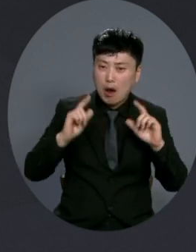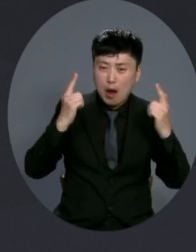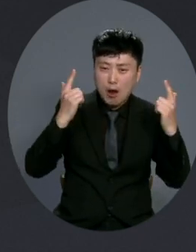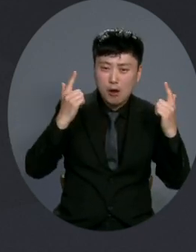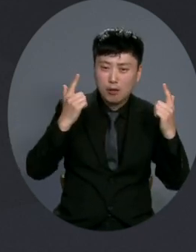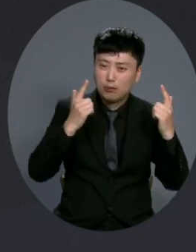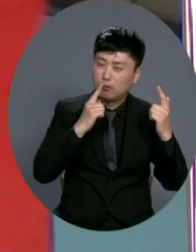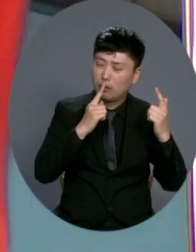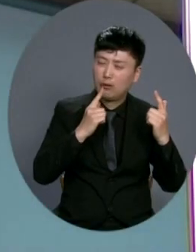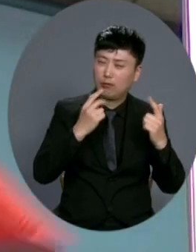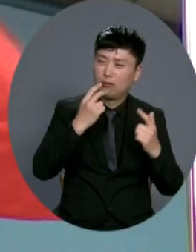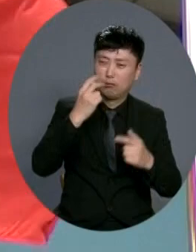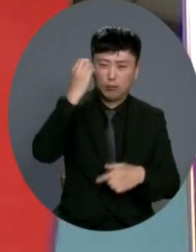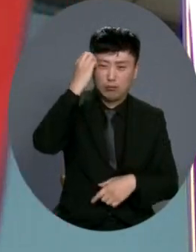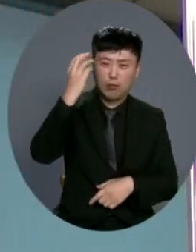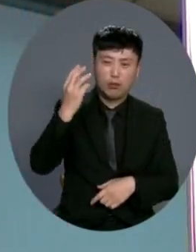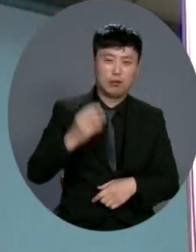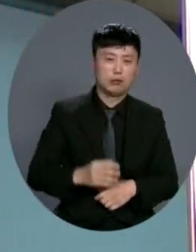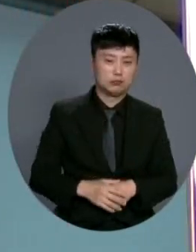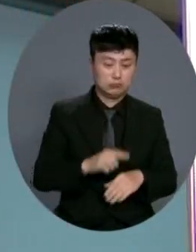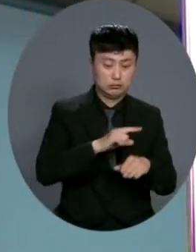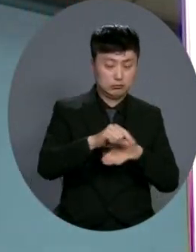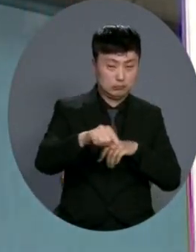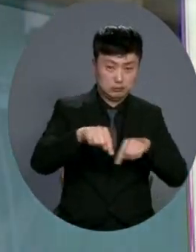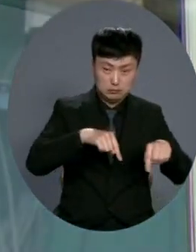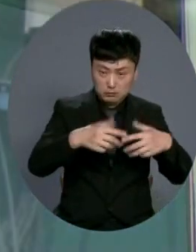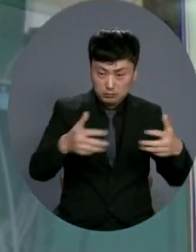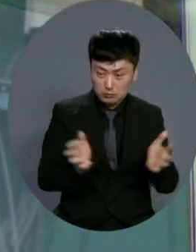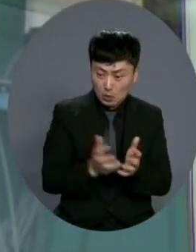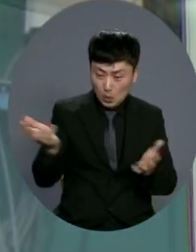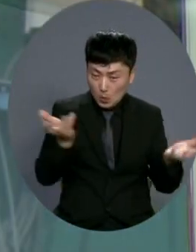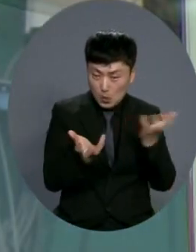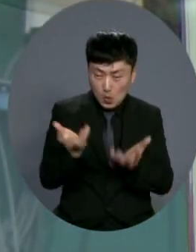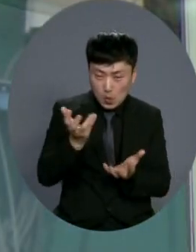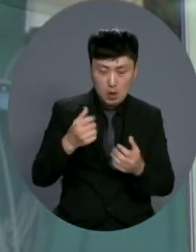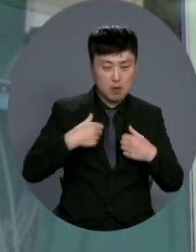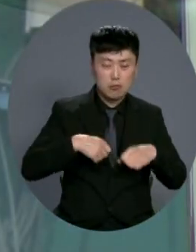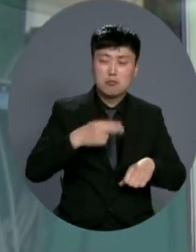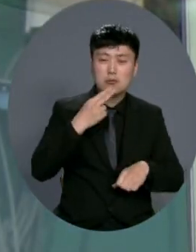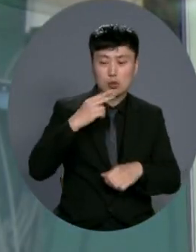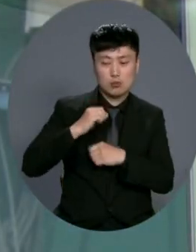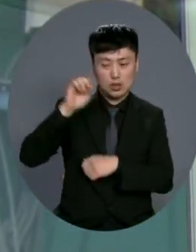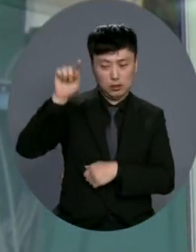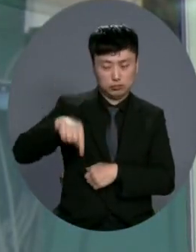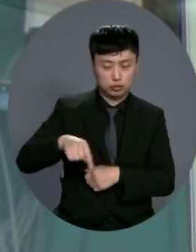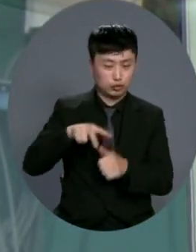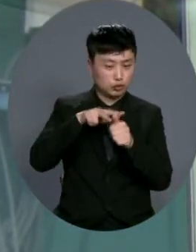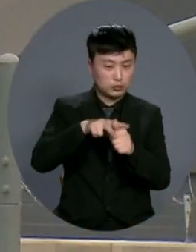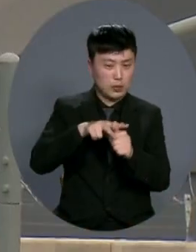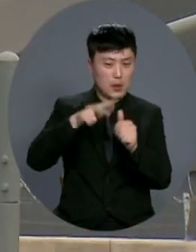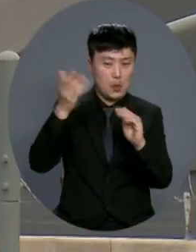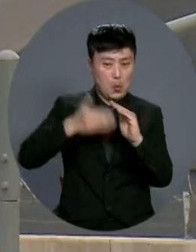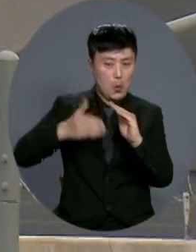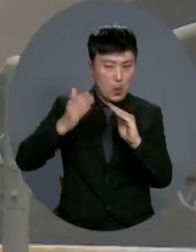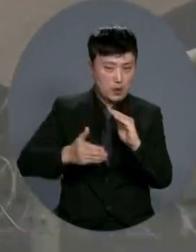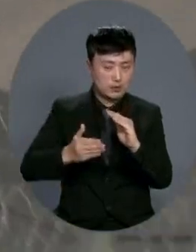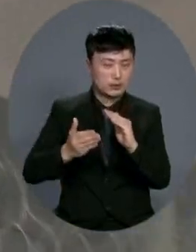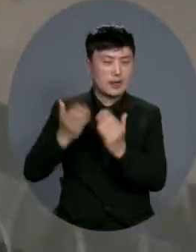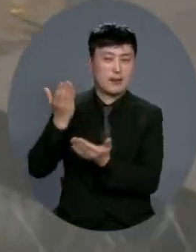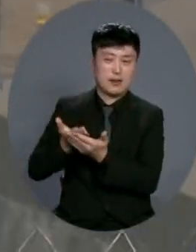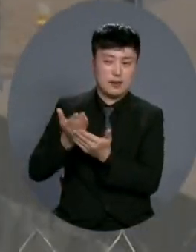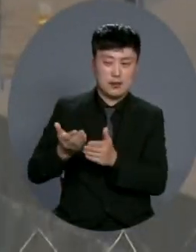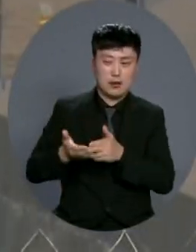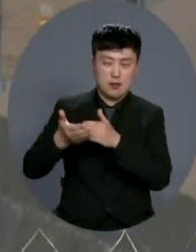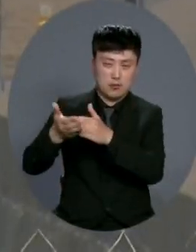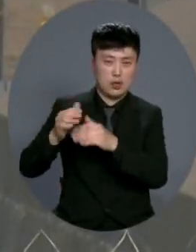비판했습니다. 이들 지자체는 유치를 포기하지 않고 국방부에 공정한 입지 선정을 요구하겠다는 방침이어서